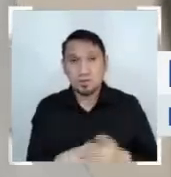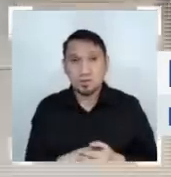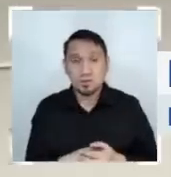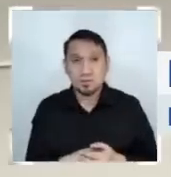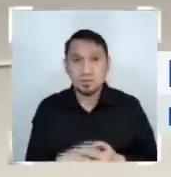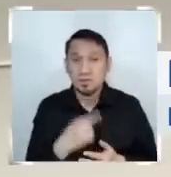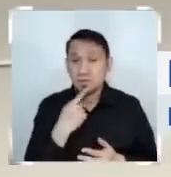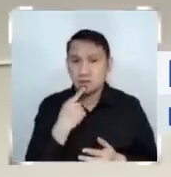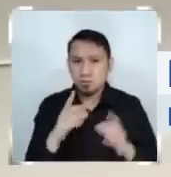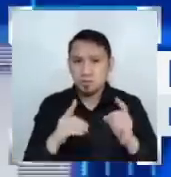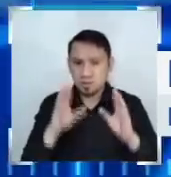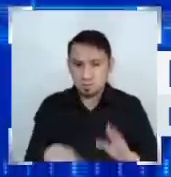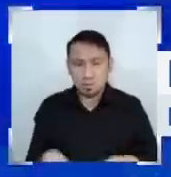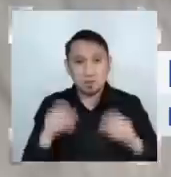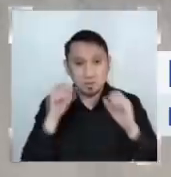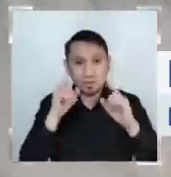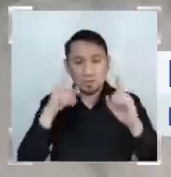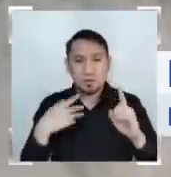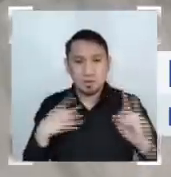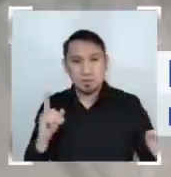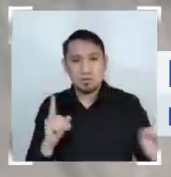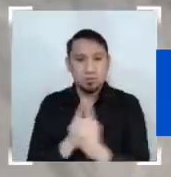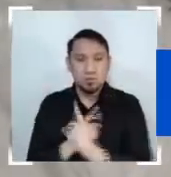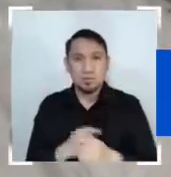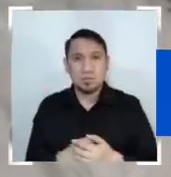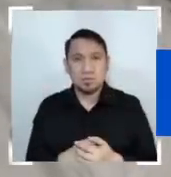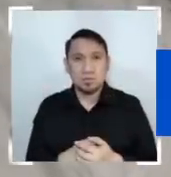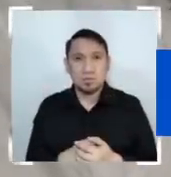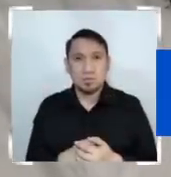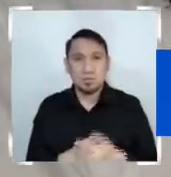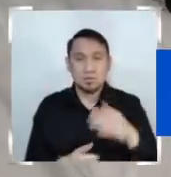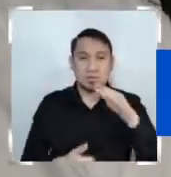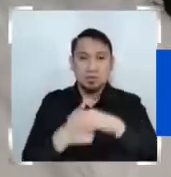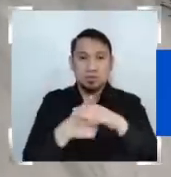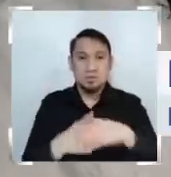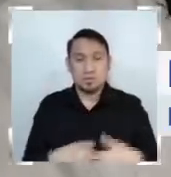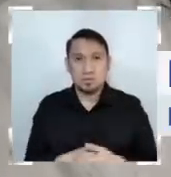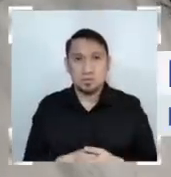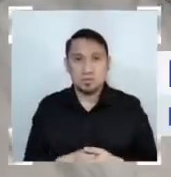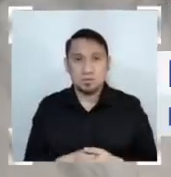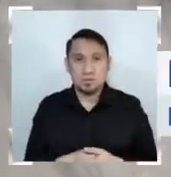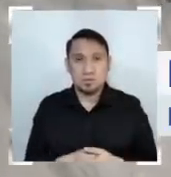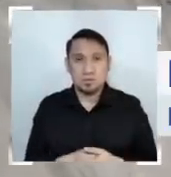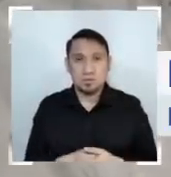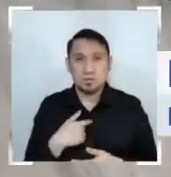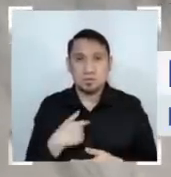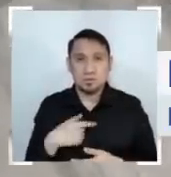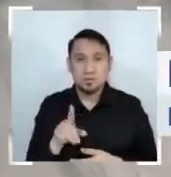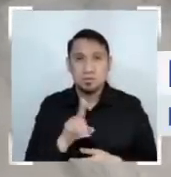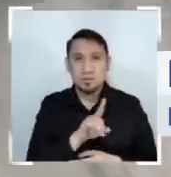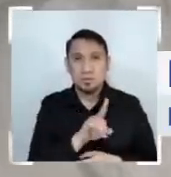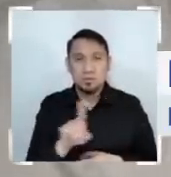driver, nagulat siya nang biglang may tumawid sa bus lane. Bigla na lang tumulpot. Nakatawid, nakatalikod pa siya.